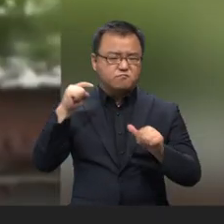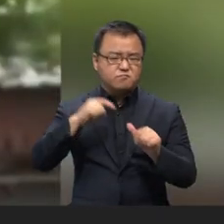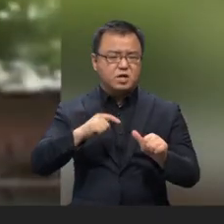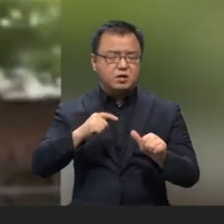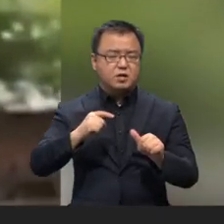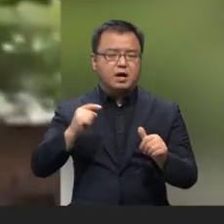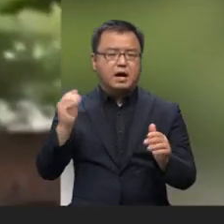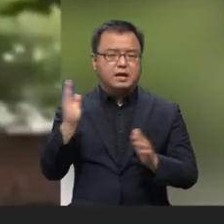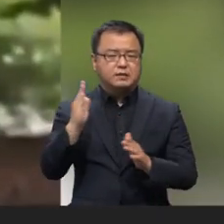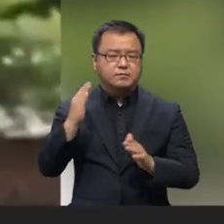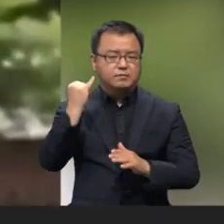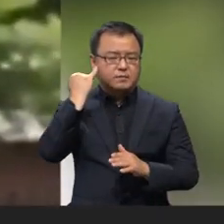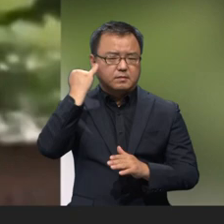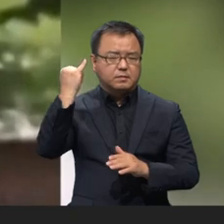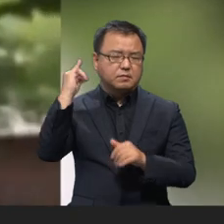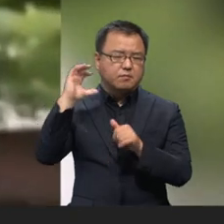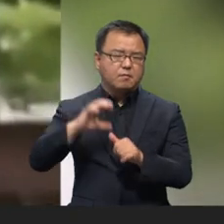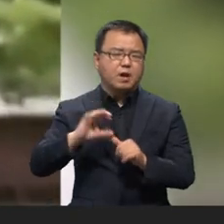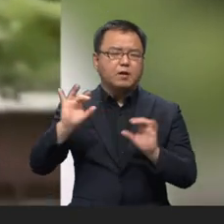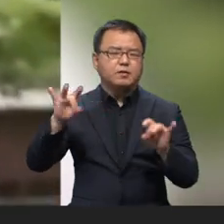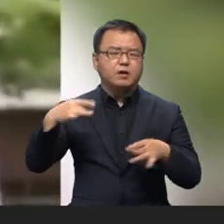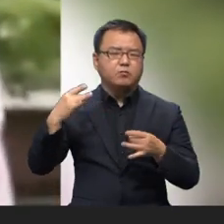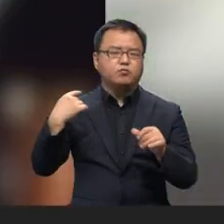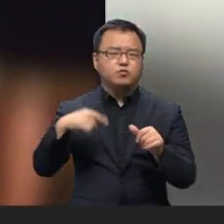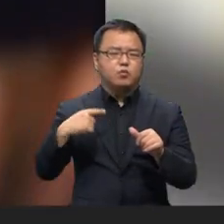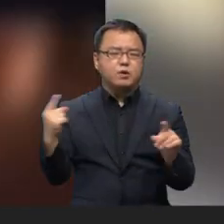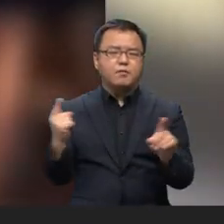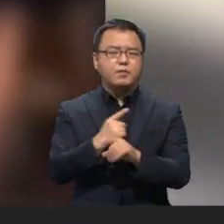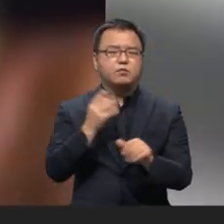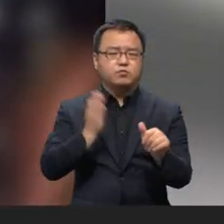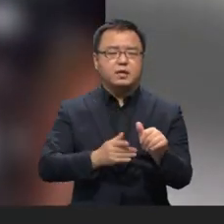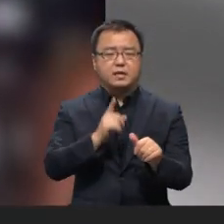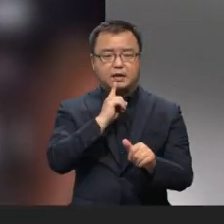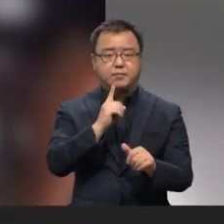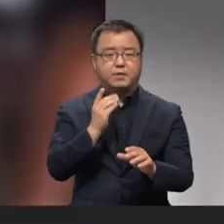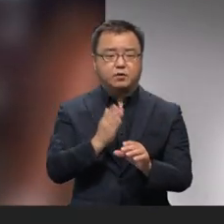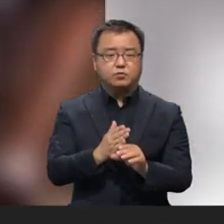학생들의 창의성을 짓밟는 태국 교육을 바꾸라고 요구합니다.